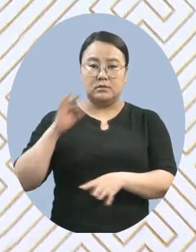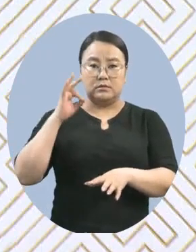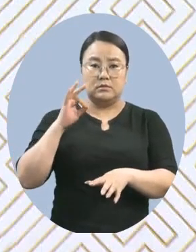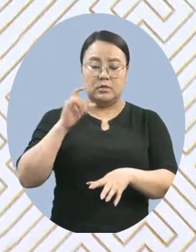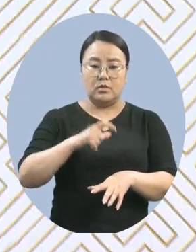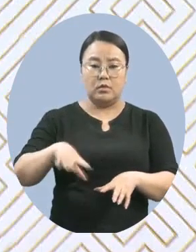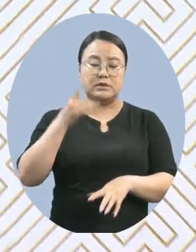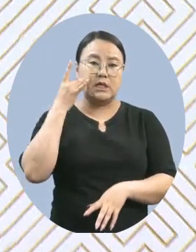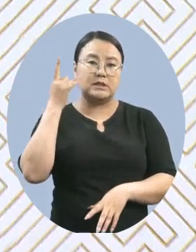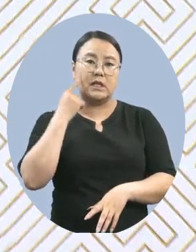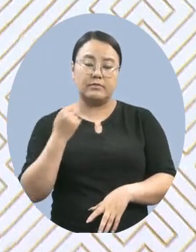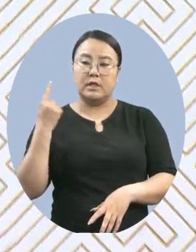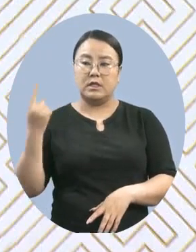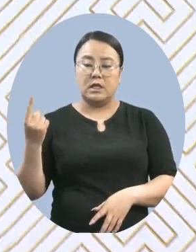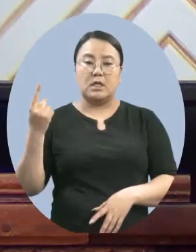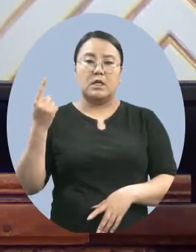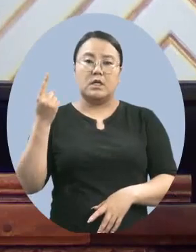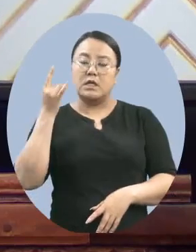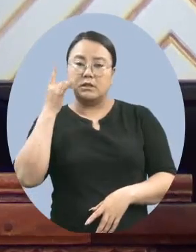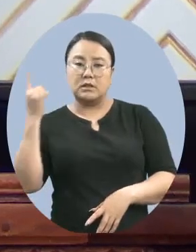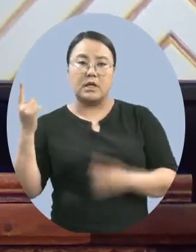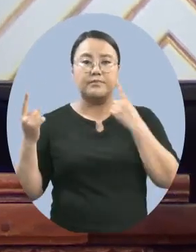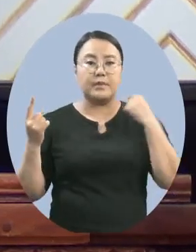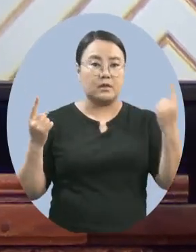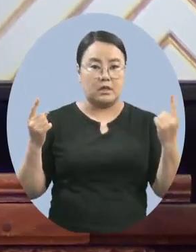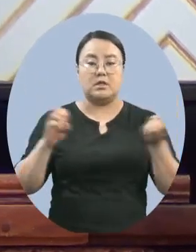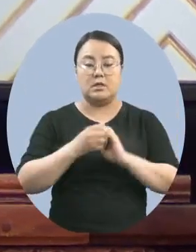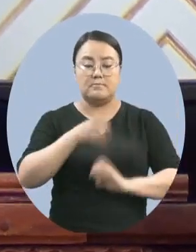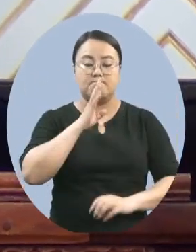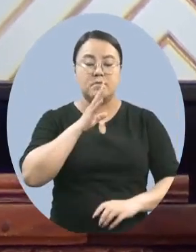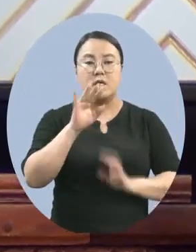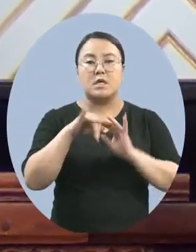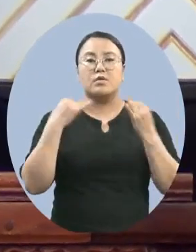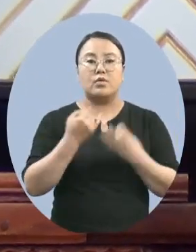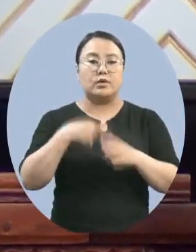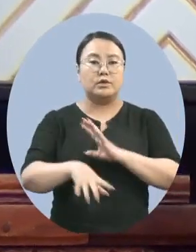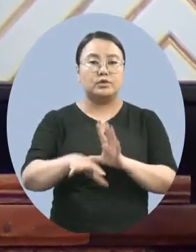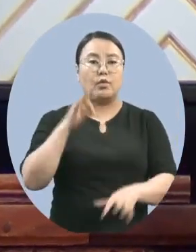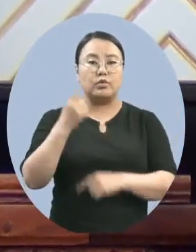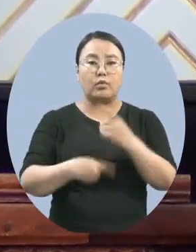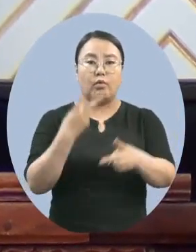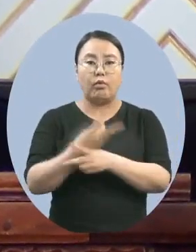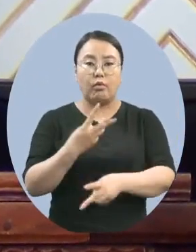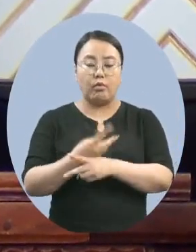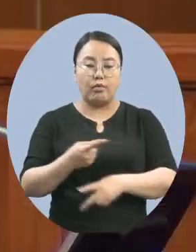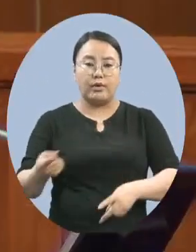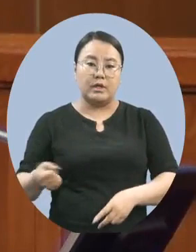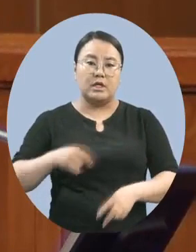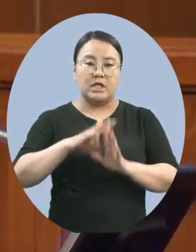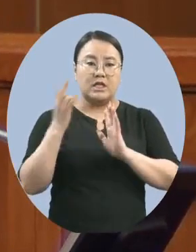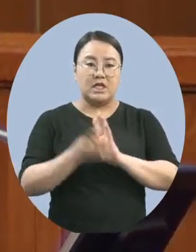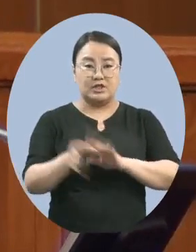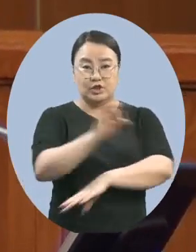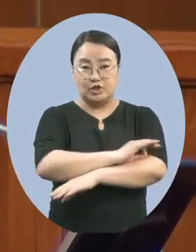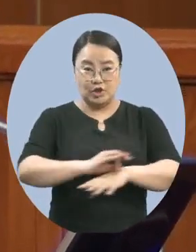нэр дэвшигчдийн хүйсийн харьцаа 1-1 байхаар төсөл тусгасан. Монгол Улсын их хурлын сонгуулийн тухай хуульд нэмэлт өөрчлөлт оруулах тухай хуулийн нэгдсэн